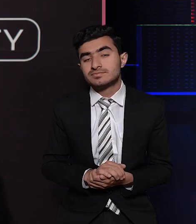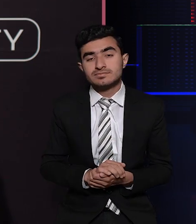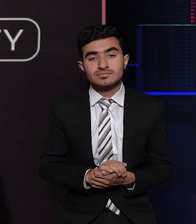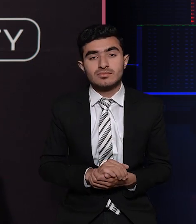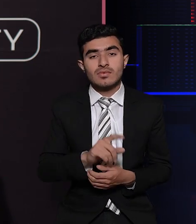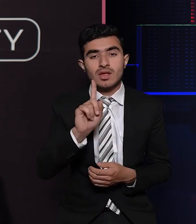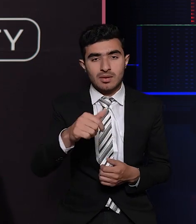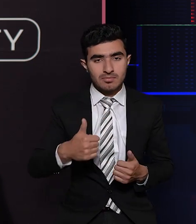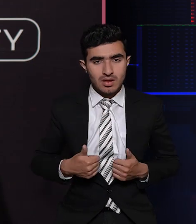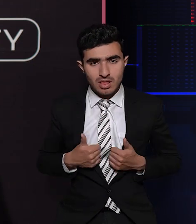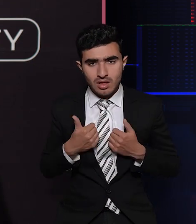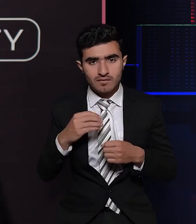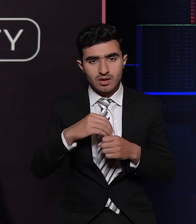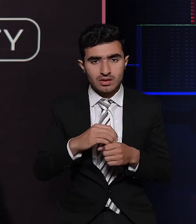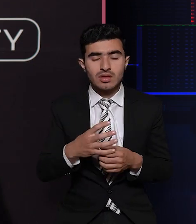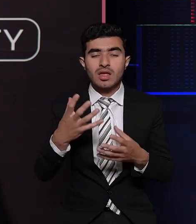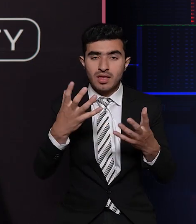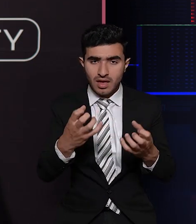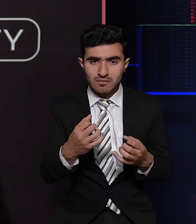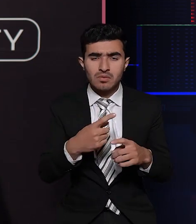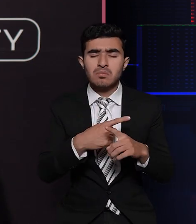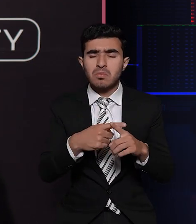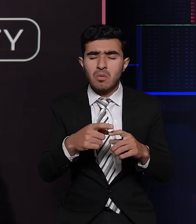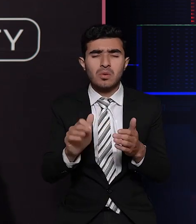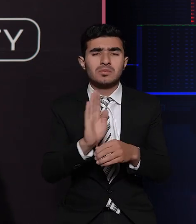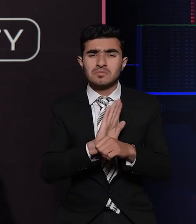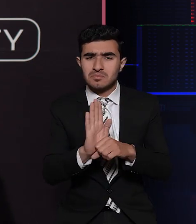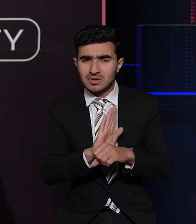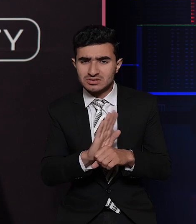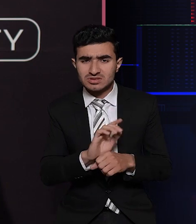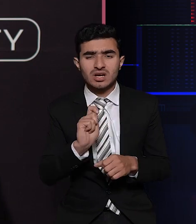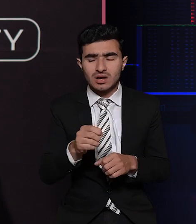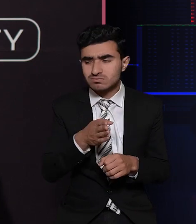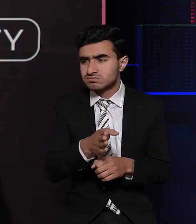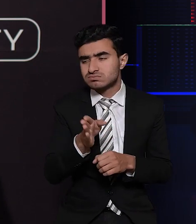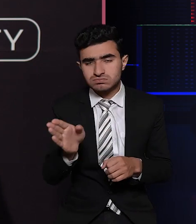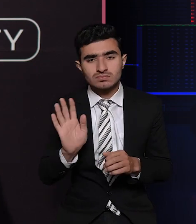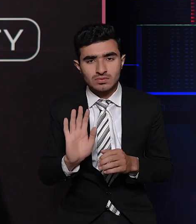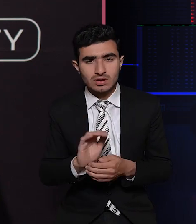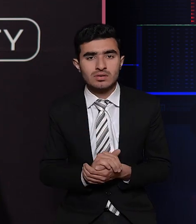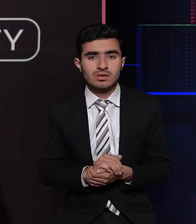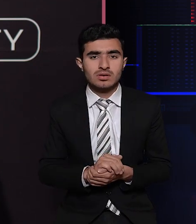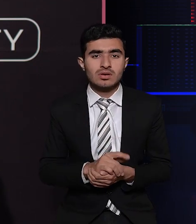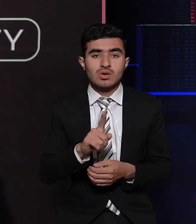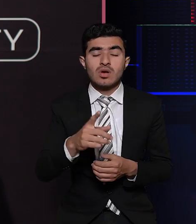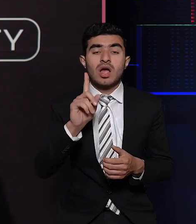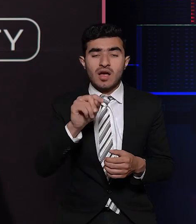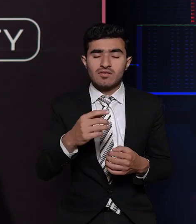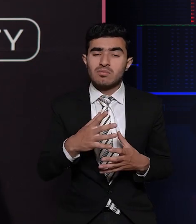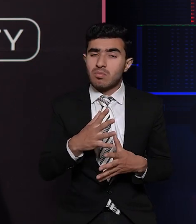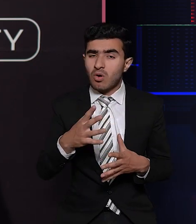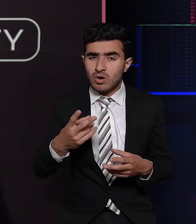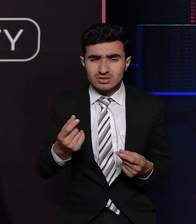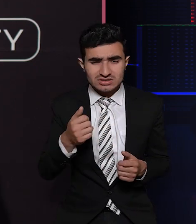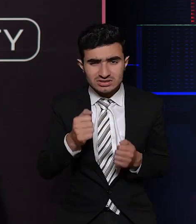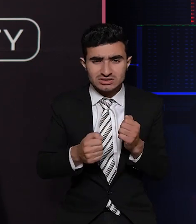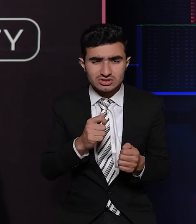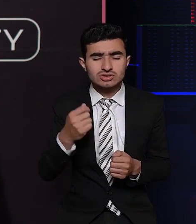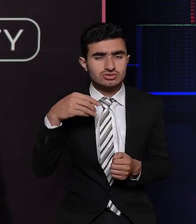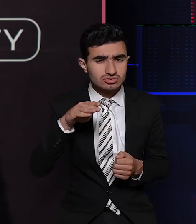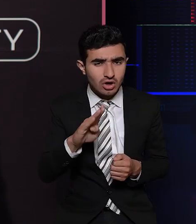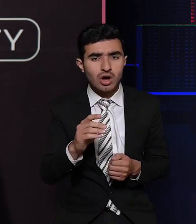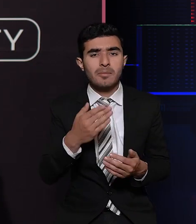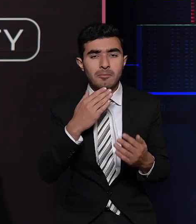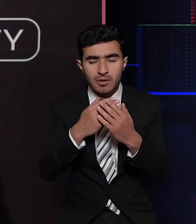کی زندگی کے اندر مصروفیت بہت زیادہ ہے، سمجھتا ہوں میں، بہت بھاگ دوڑ ہے آپ کے پاس، لیکن اس